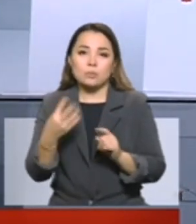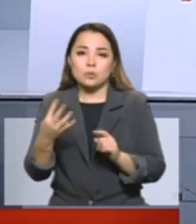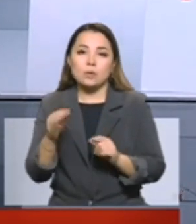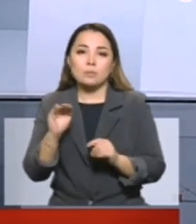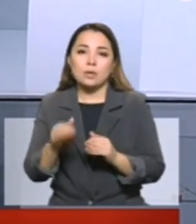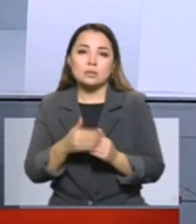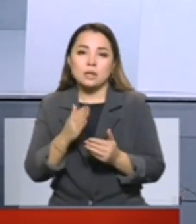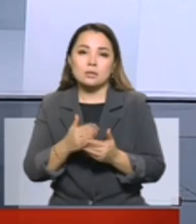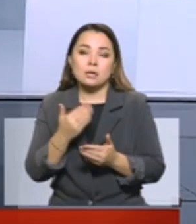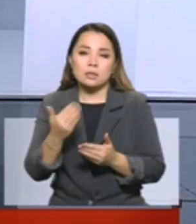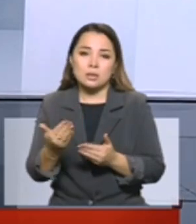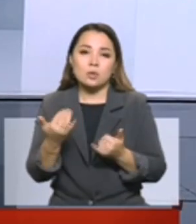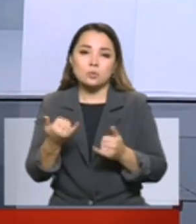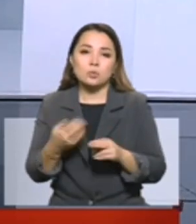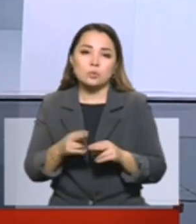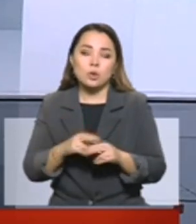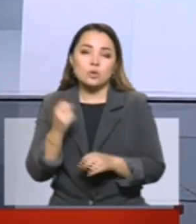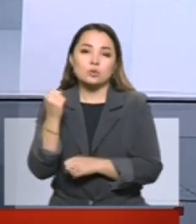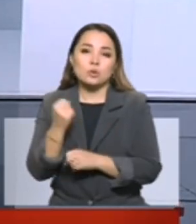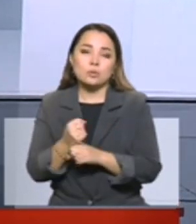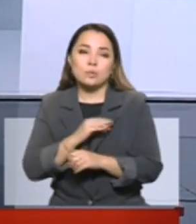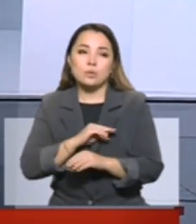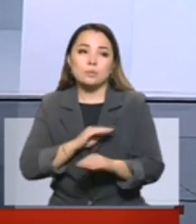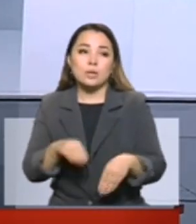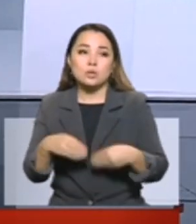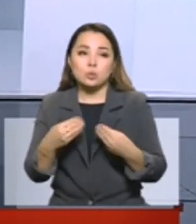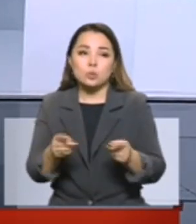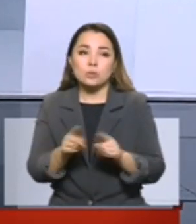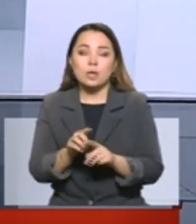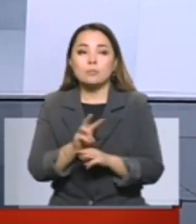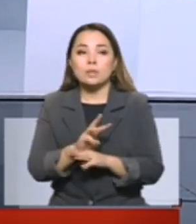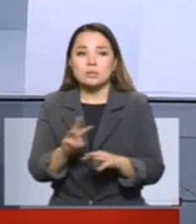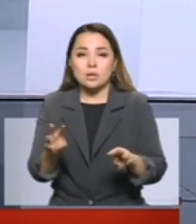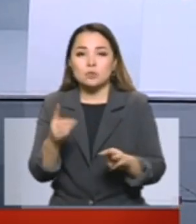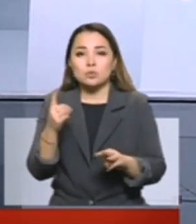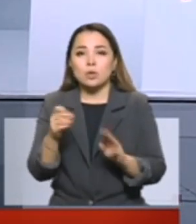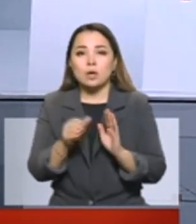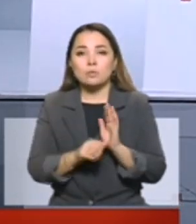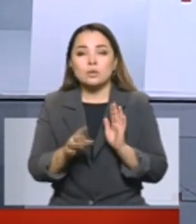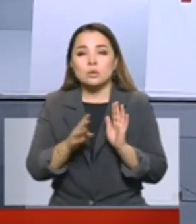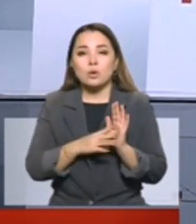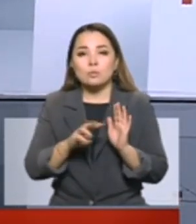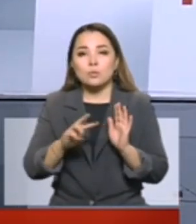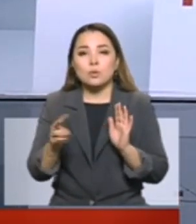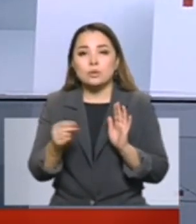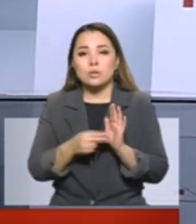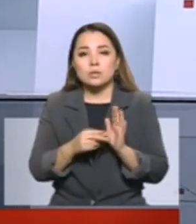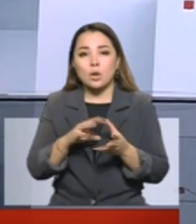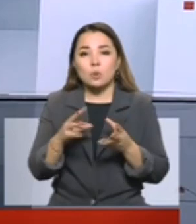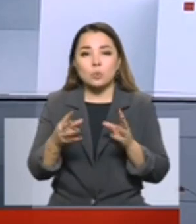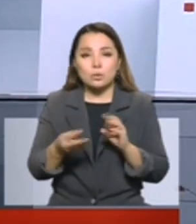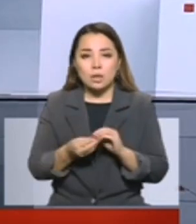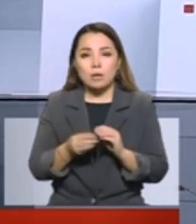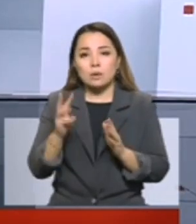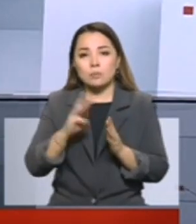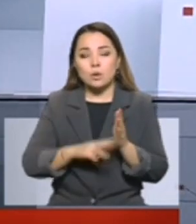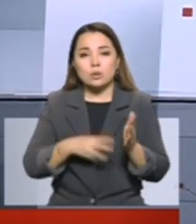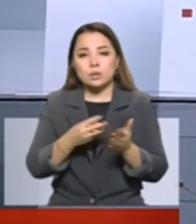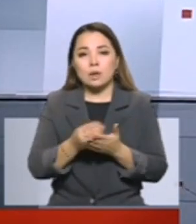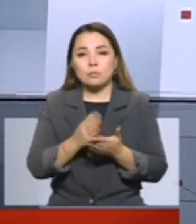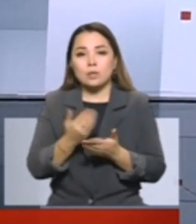24 мыңнан асады. Мұндай жұмыс берушілерге министрлік 169 миллион теңге көлемінде айыппұл